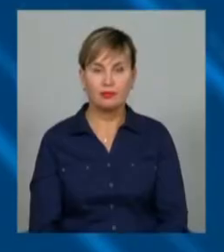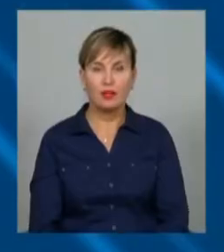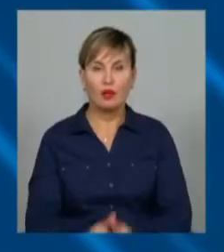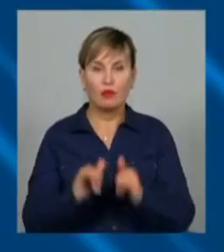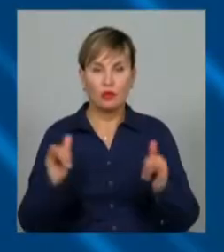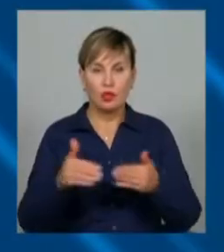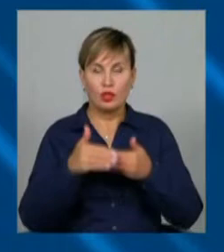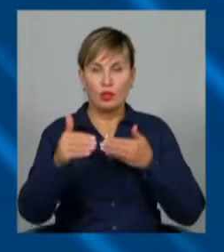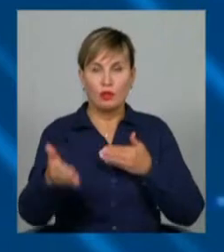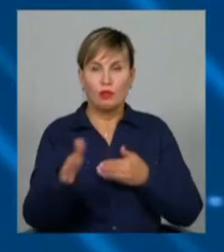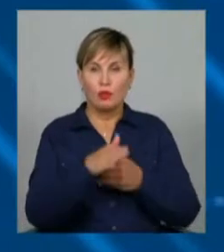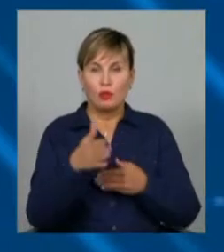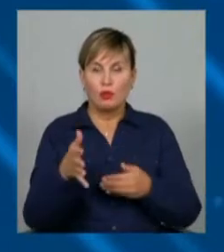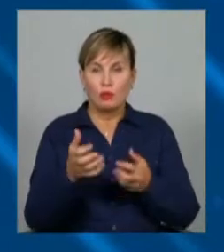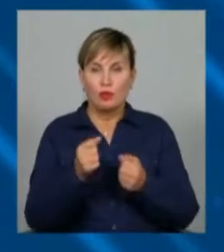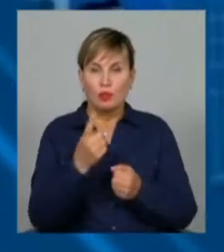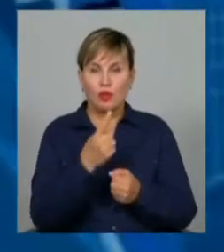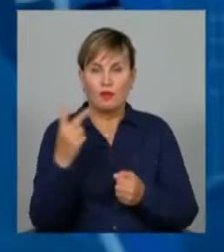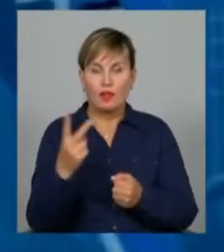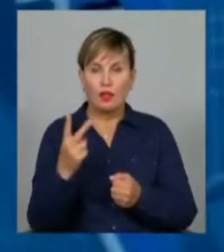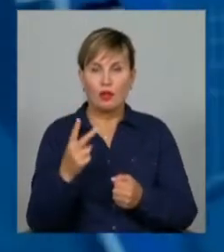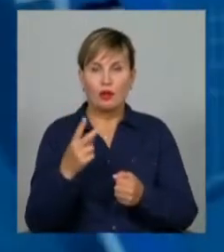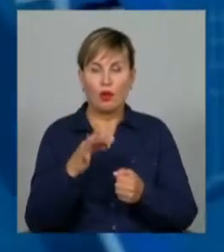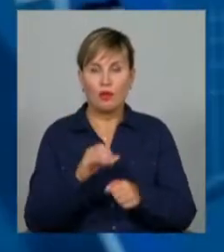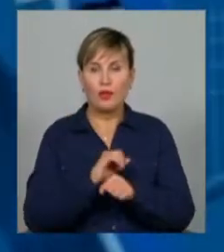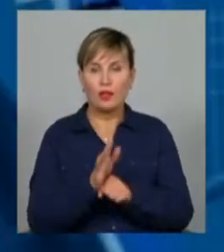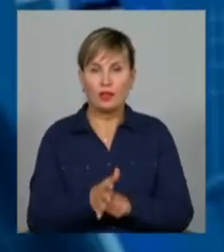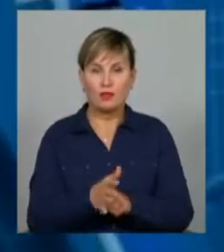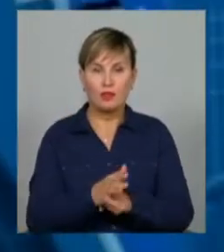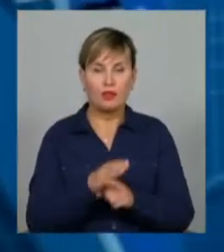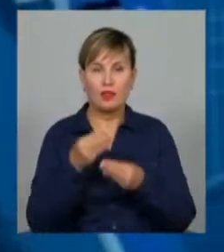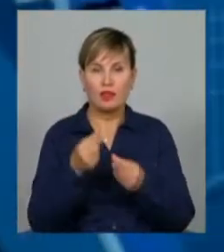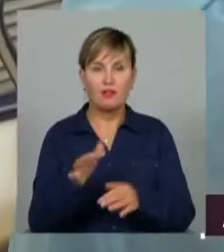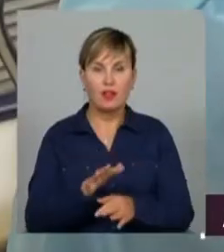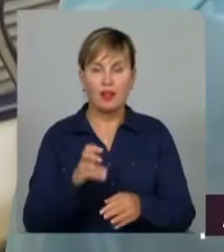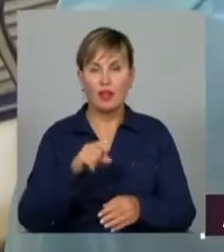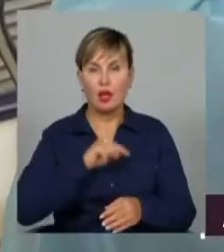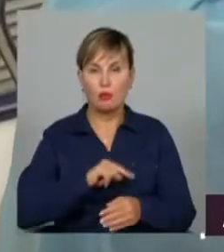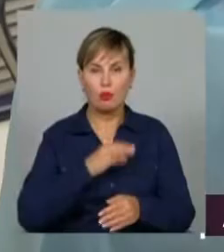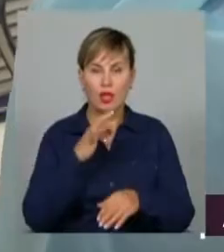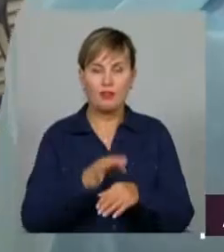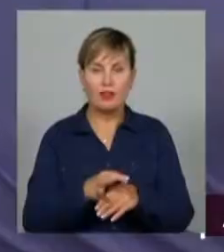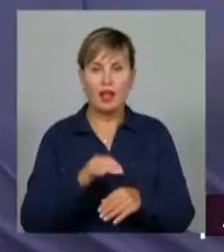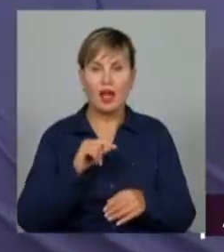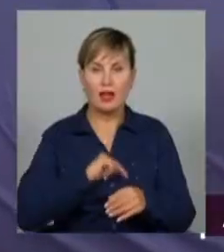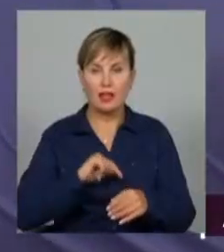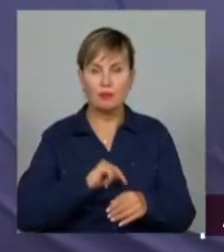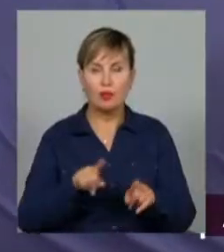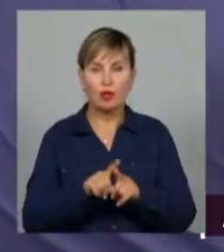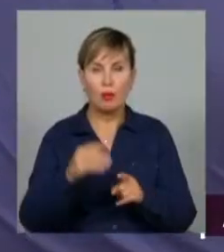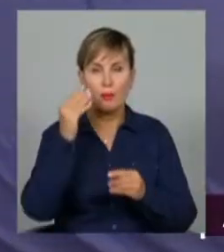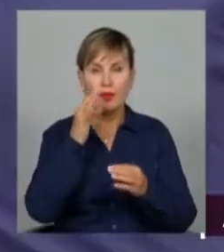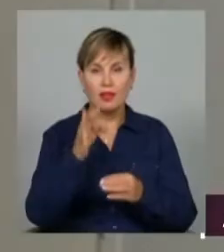Увеличение интервала между получением первой и второй доз вакцины от коронавируса никак не влияет на иммунный ответ организма. Такое мнение